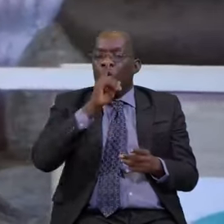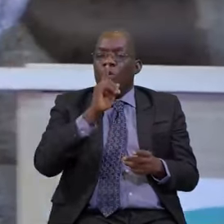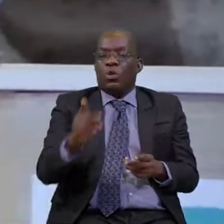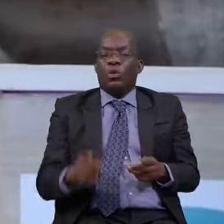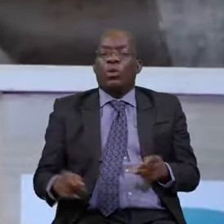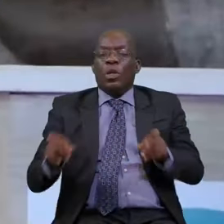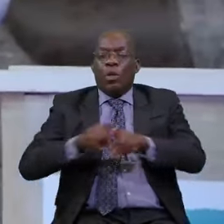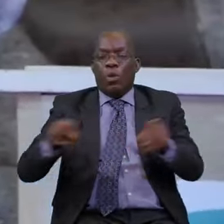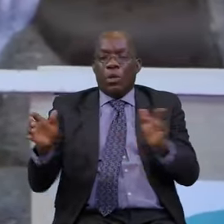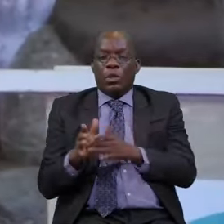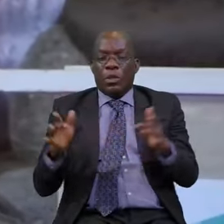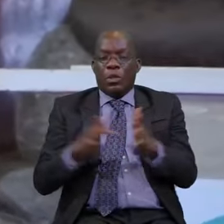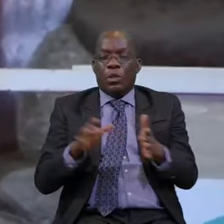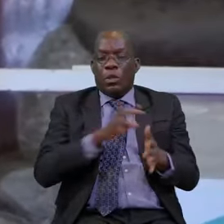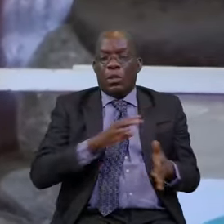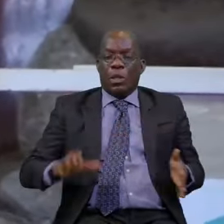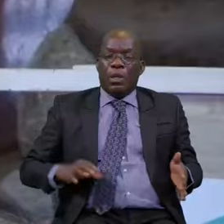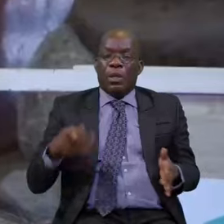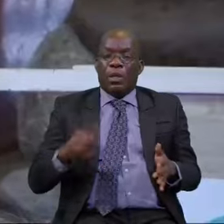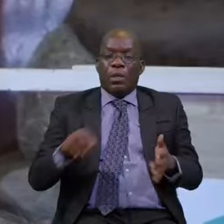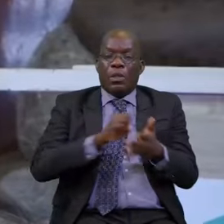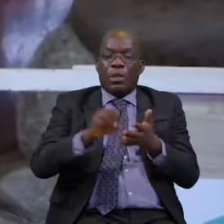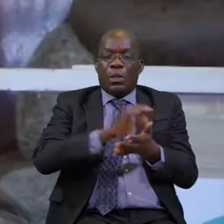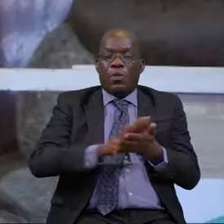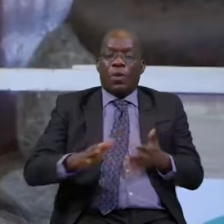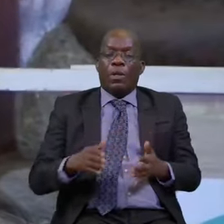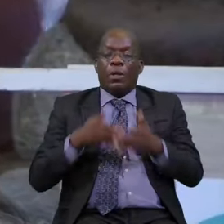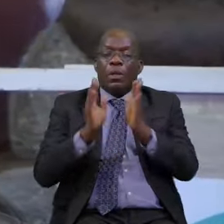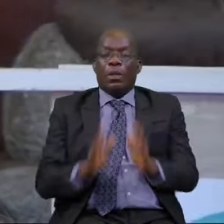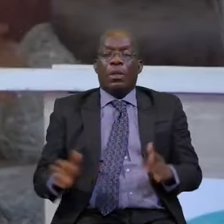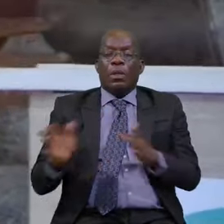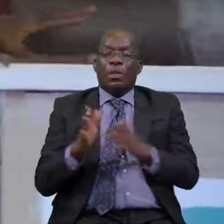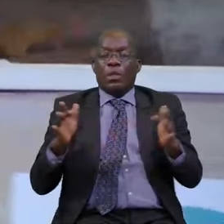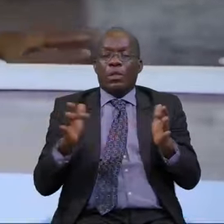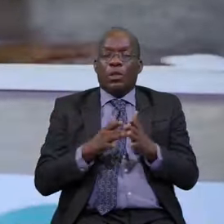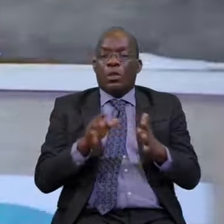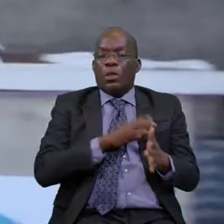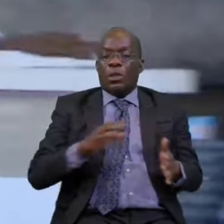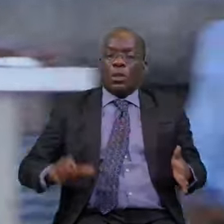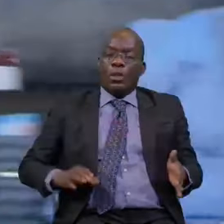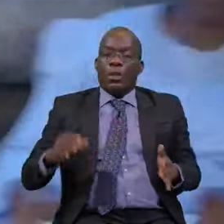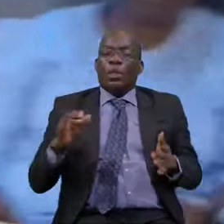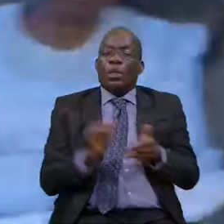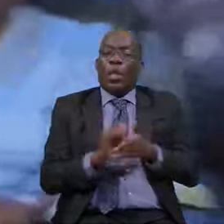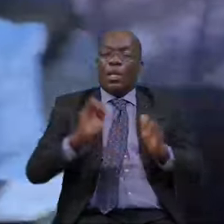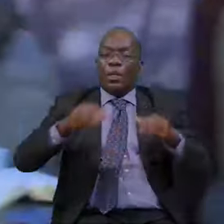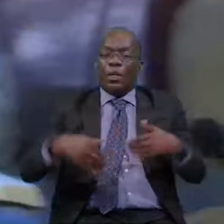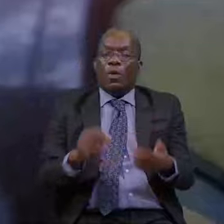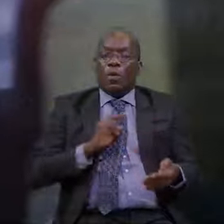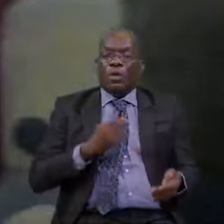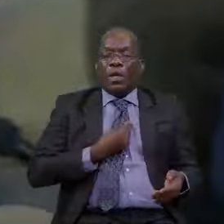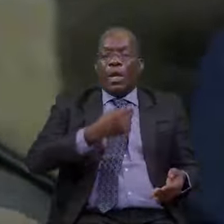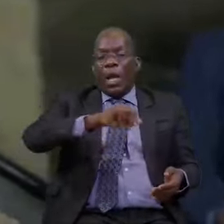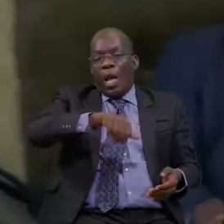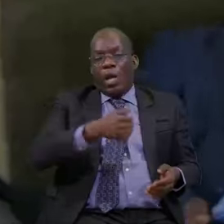absolue, parfaite. Mais Jésus-Christ, il est le dirigeant sanctifié, le Jésus-Christ qui nous donne un autre